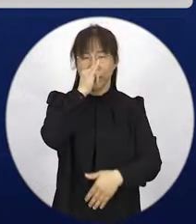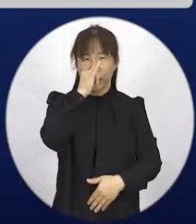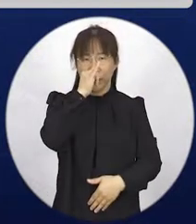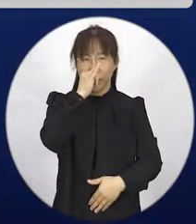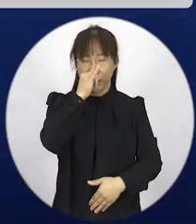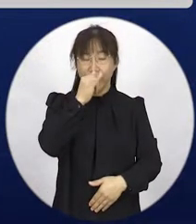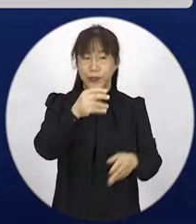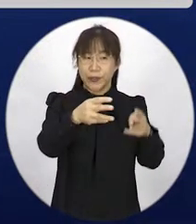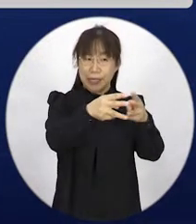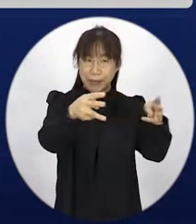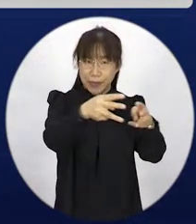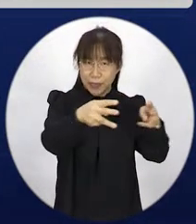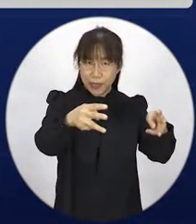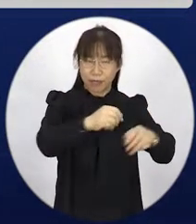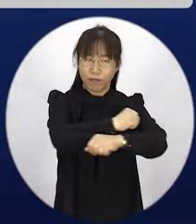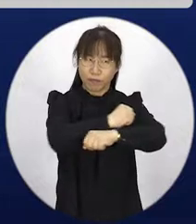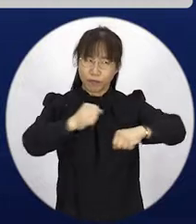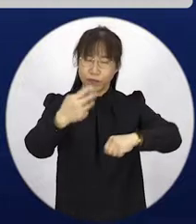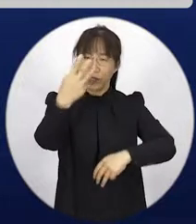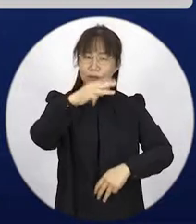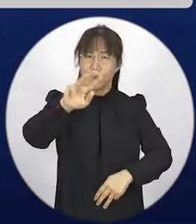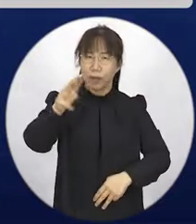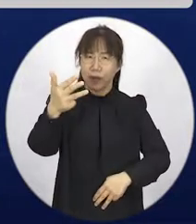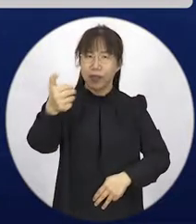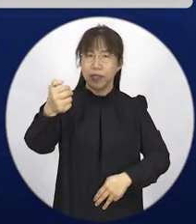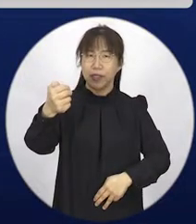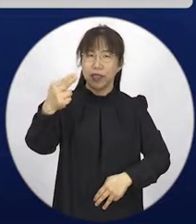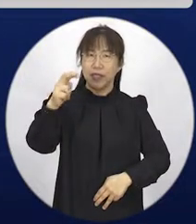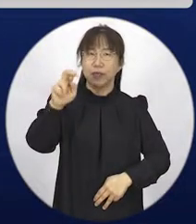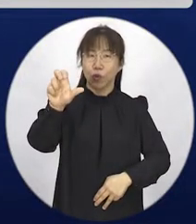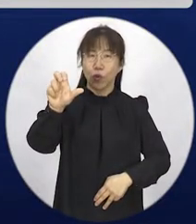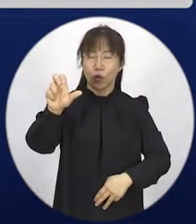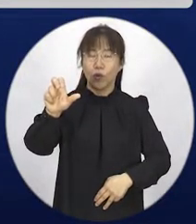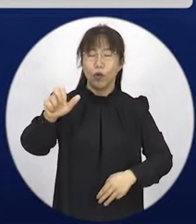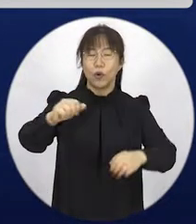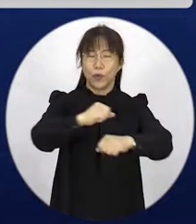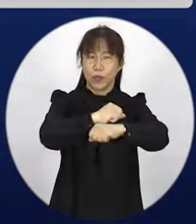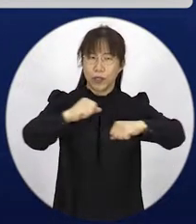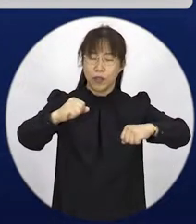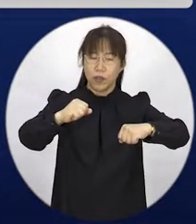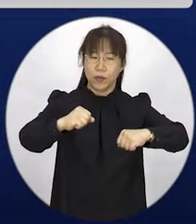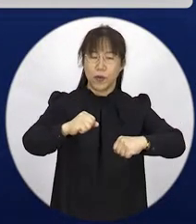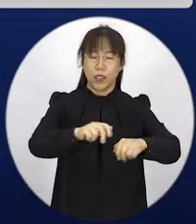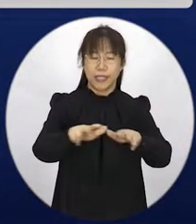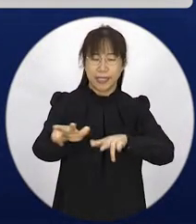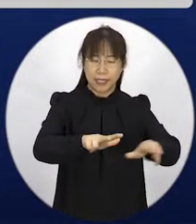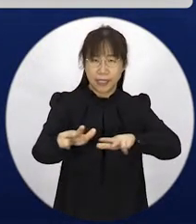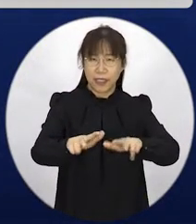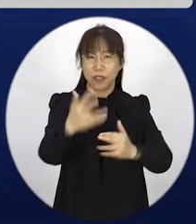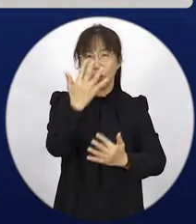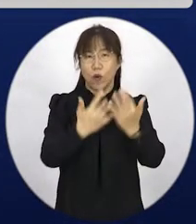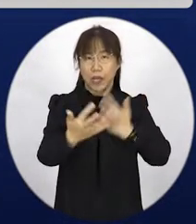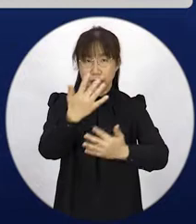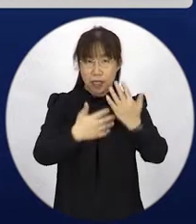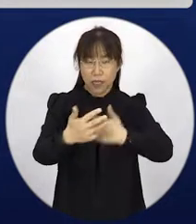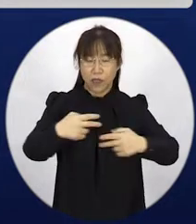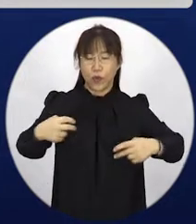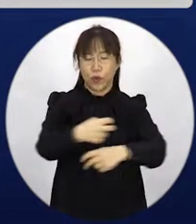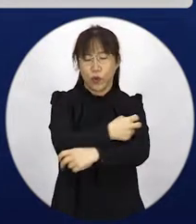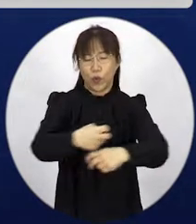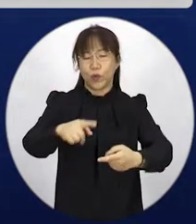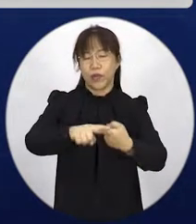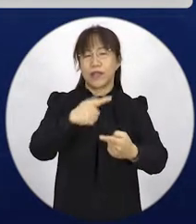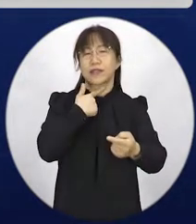지상 3층 연면적 3825 제곱미터 로 지진 화제의 교통 등 12개의 안전체험